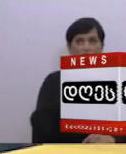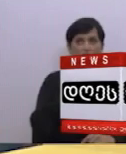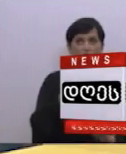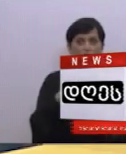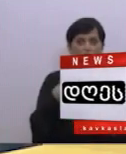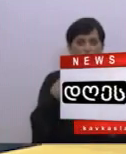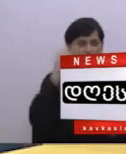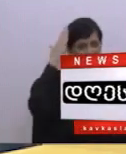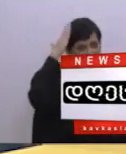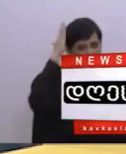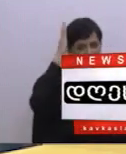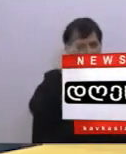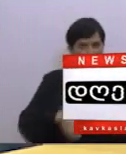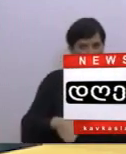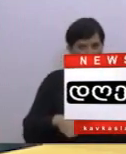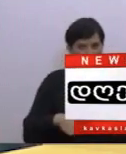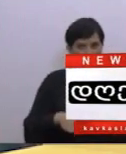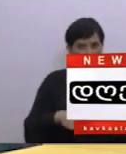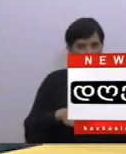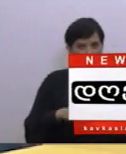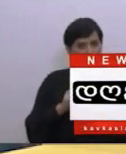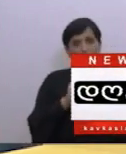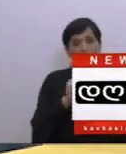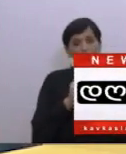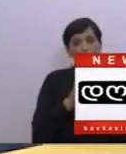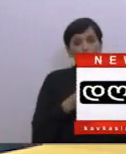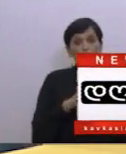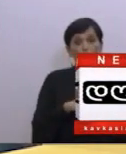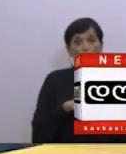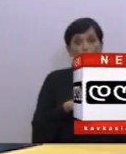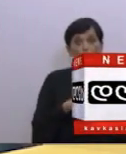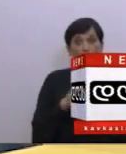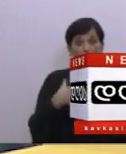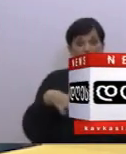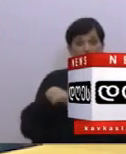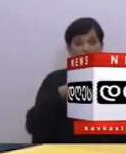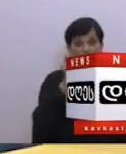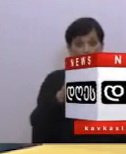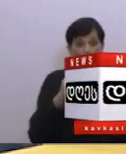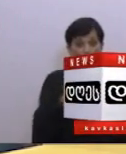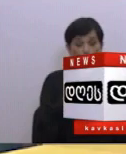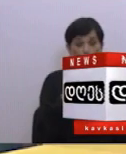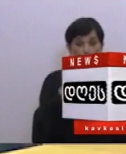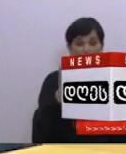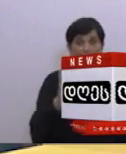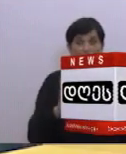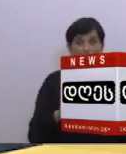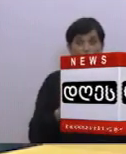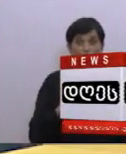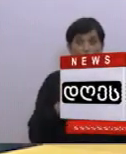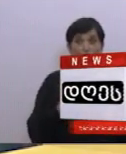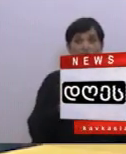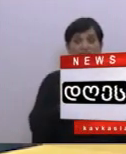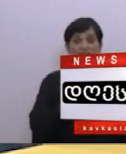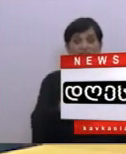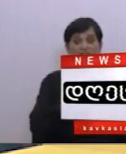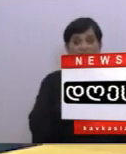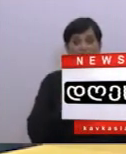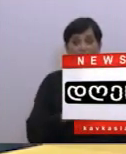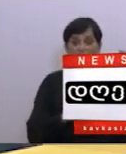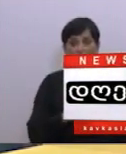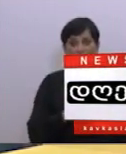moigjra tavi. Kerzot imichti, rom am kveqanashi konstitutsia da kanoni, es ari datserili sadgats